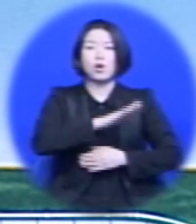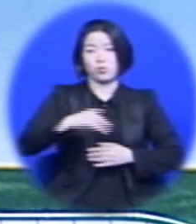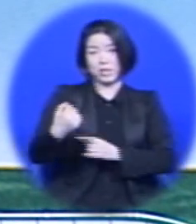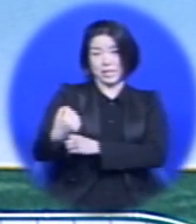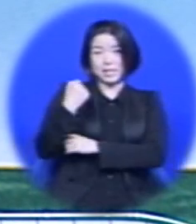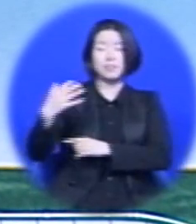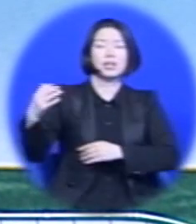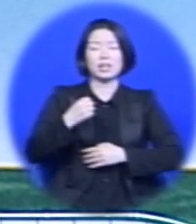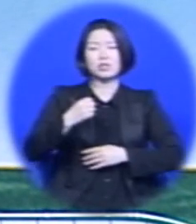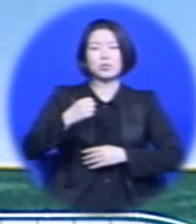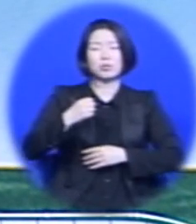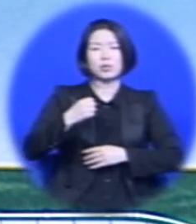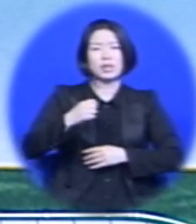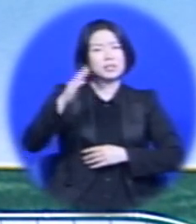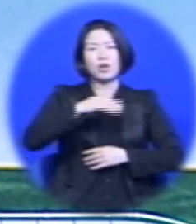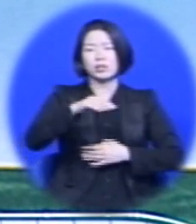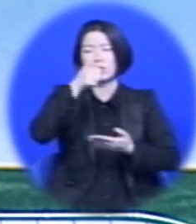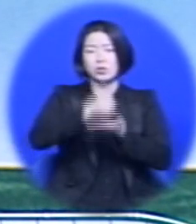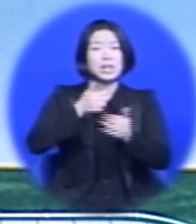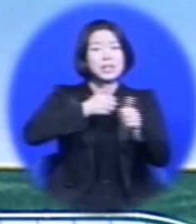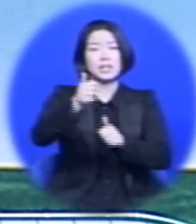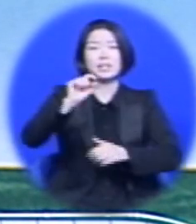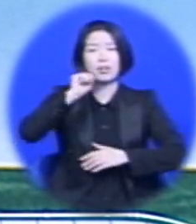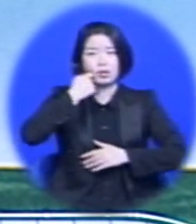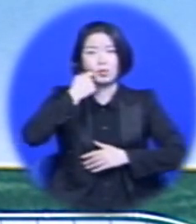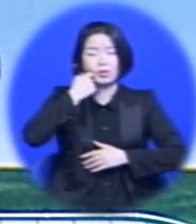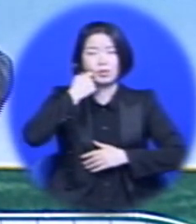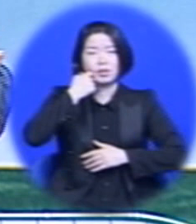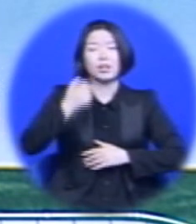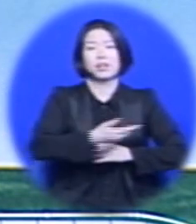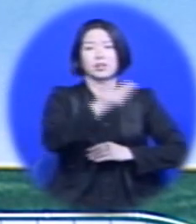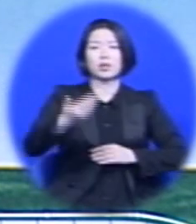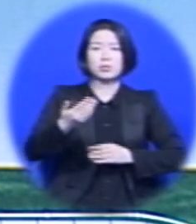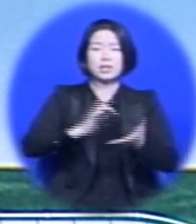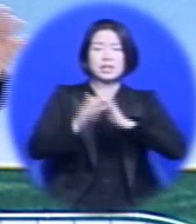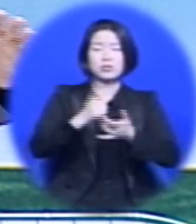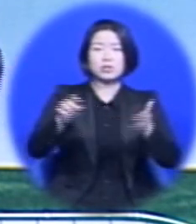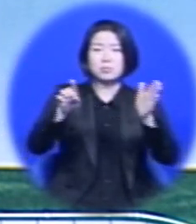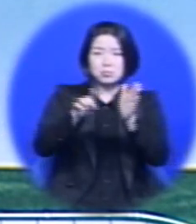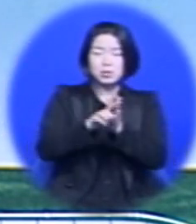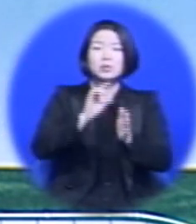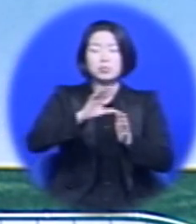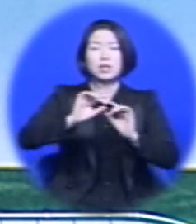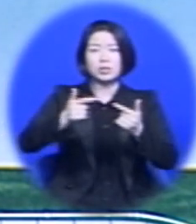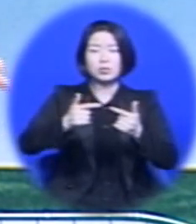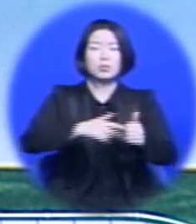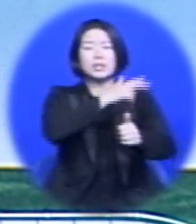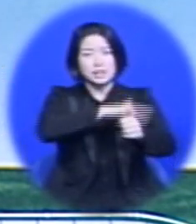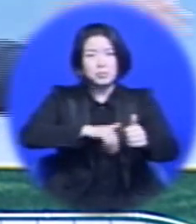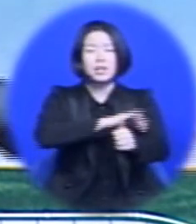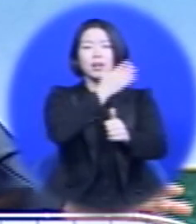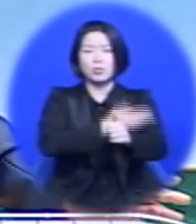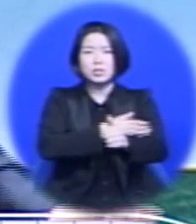힘으로는 절대로 죄를 못 입 여러분이 예수를 믿을뿐만 아니고 집사가 되고 권사가 되고 장로가